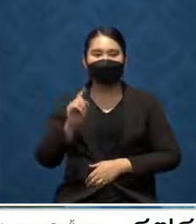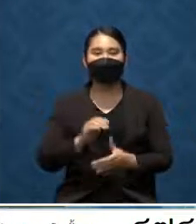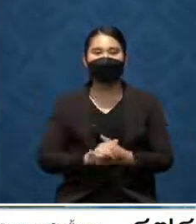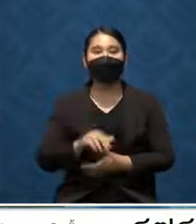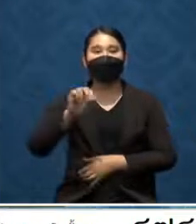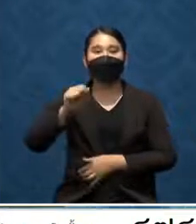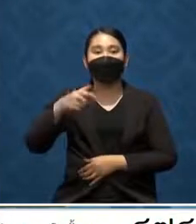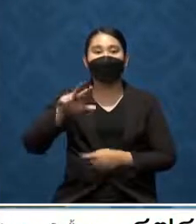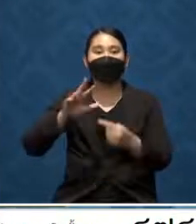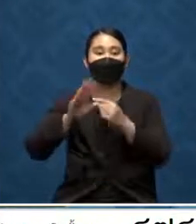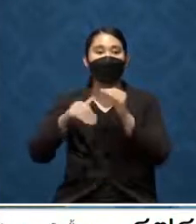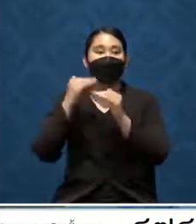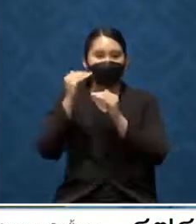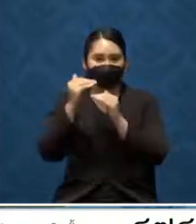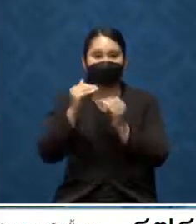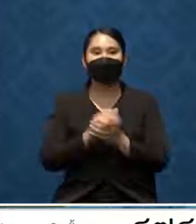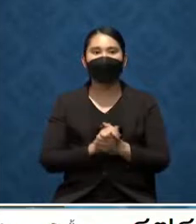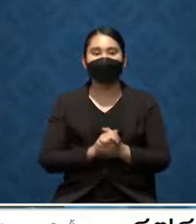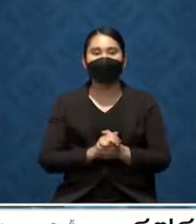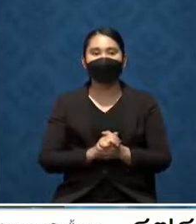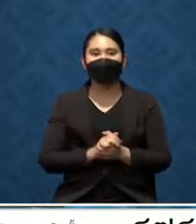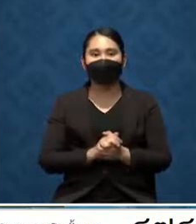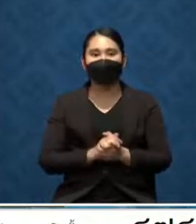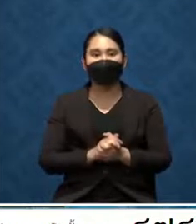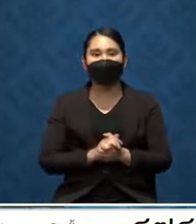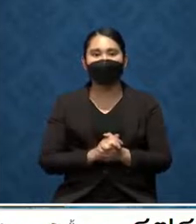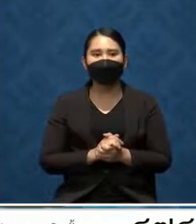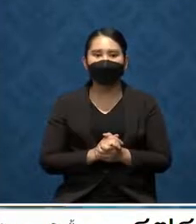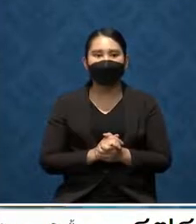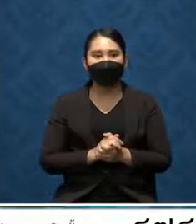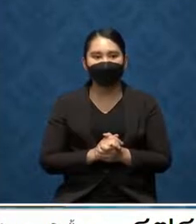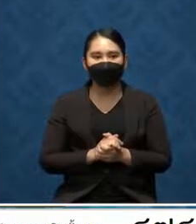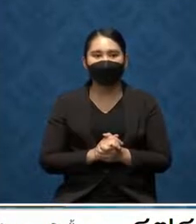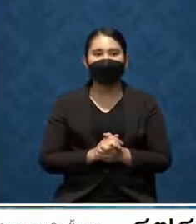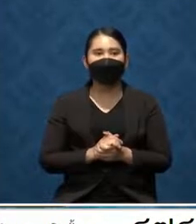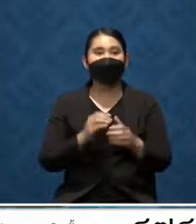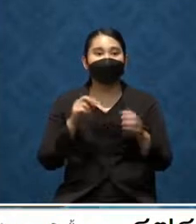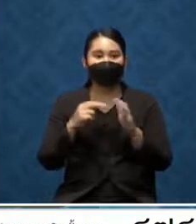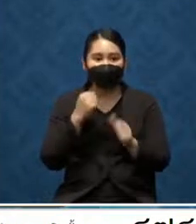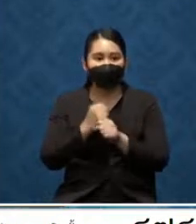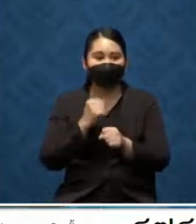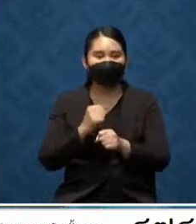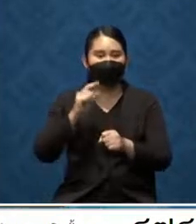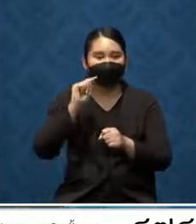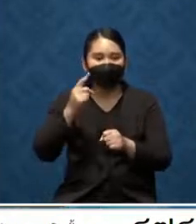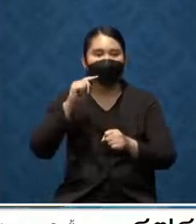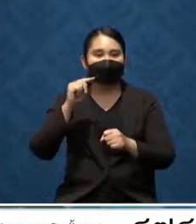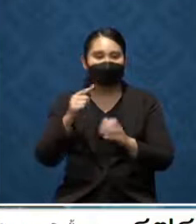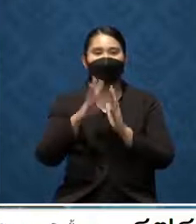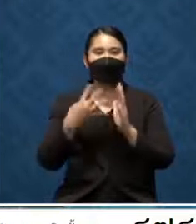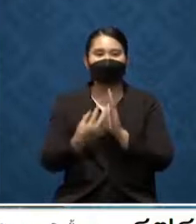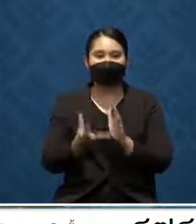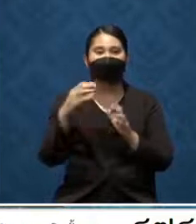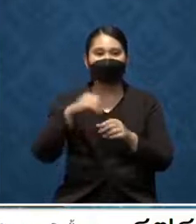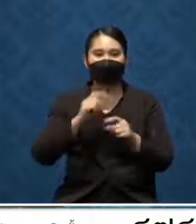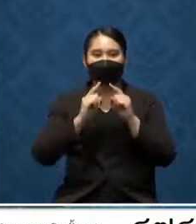พัย ควรจะได้มีการได้ไป รีวิว ซ้ำกับทางตัวตพลงงานใการบรจแผนอีกรอบน